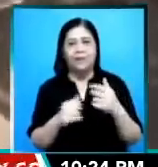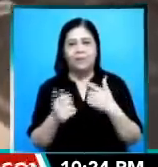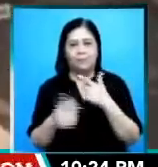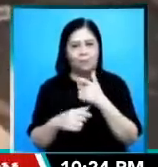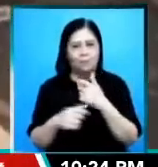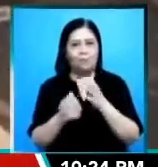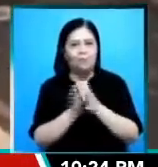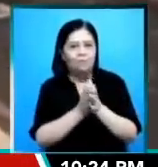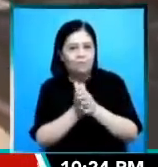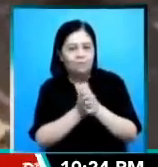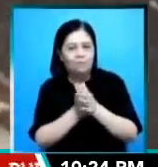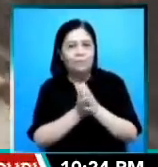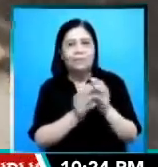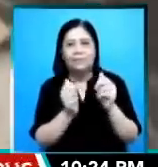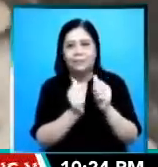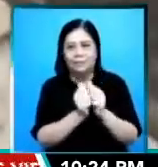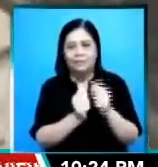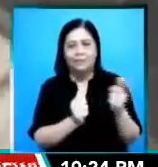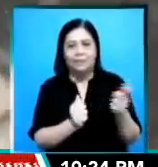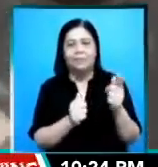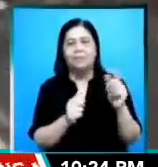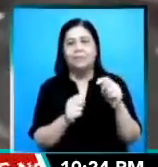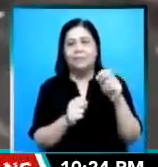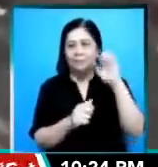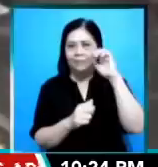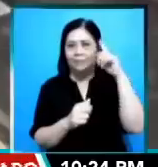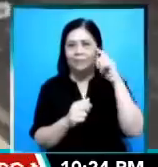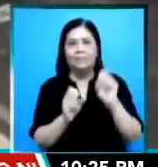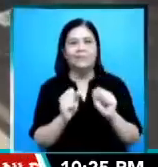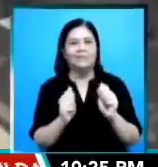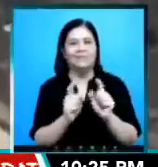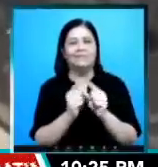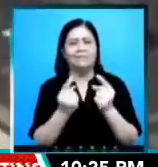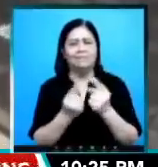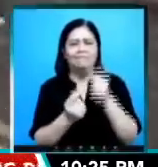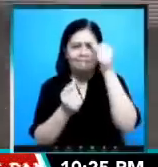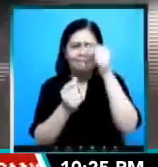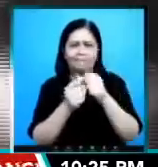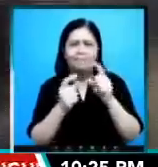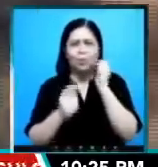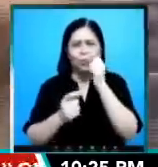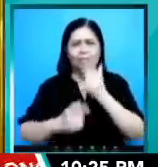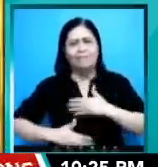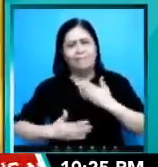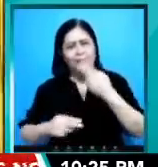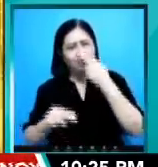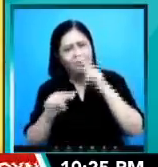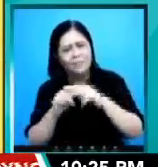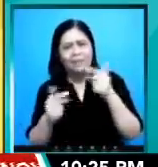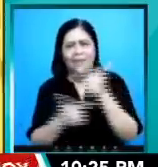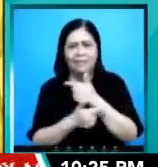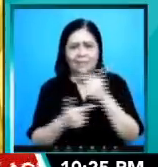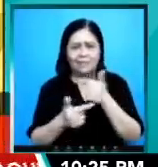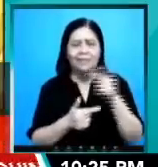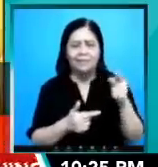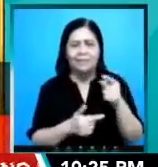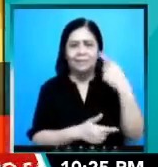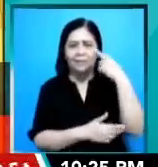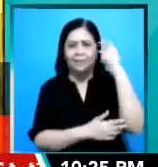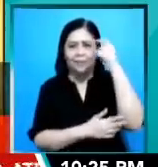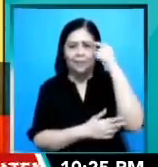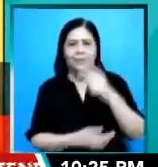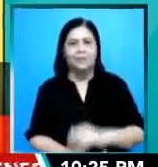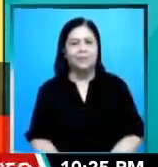ni Aquino sa Saturday group. Inalala ng grupo kung gaano kamasayahin at mapagbiro si Aquino. May cake na nilabas,